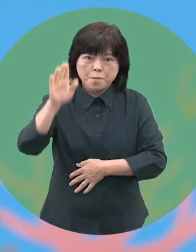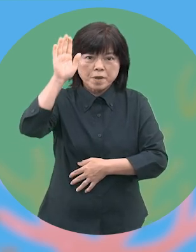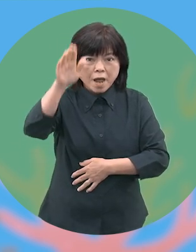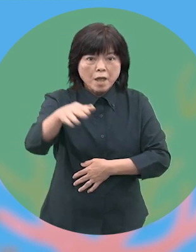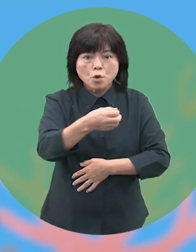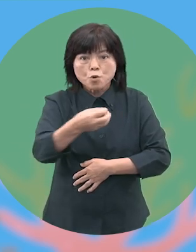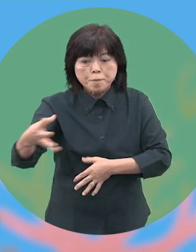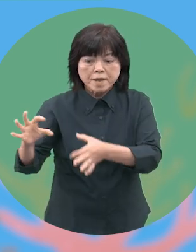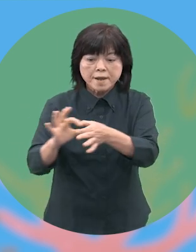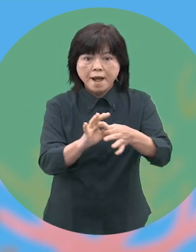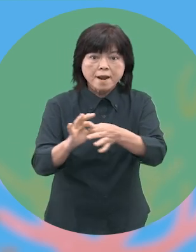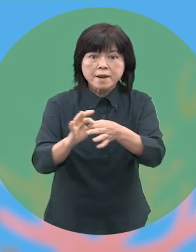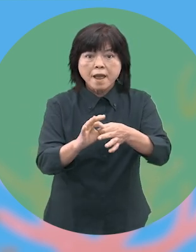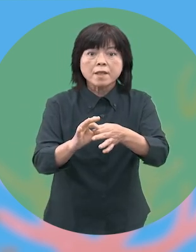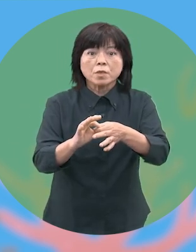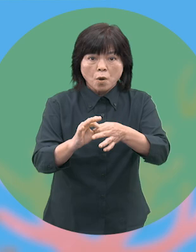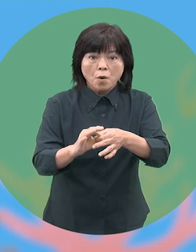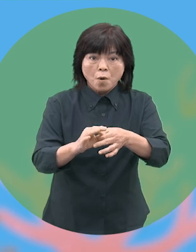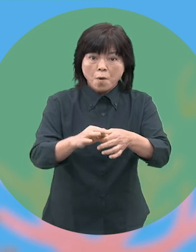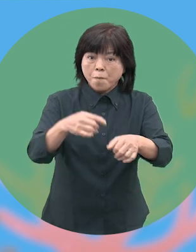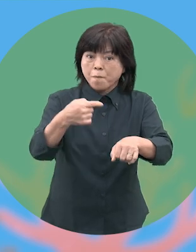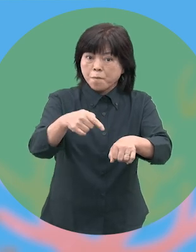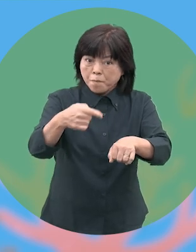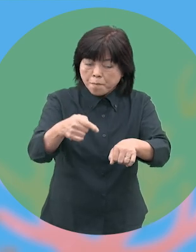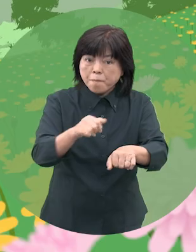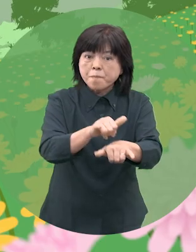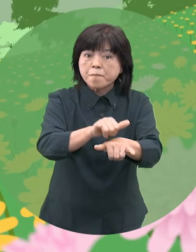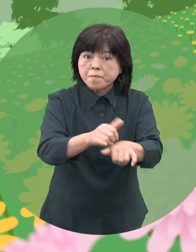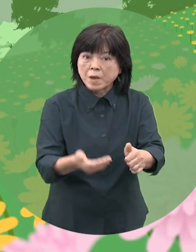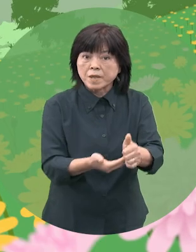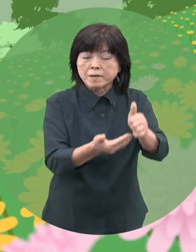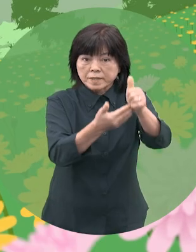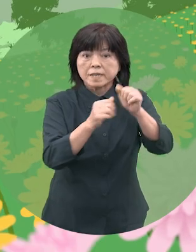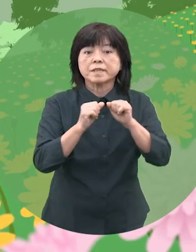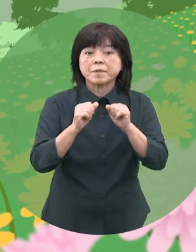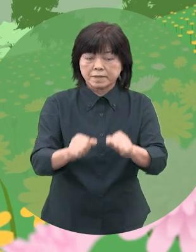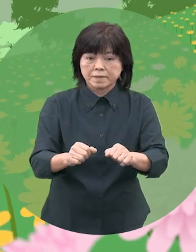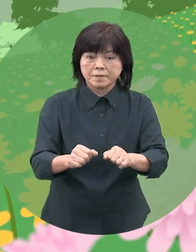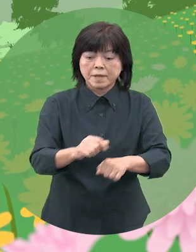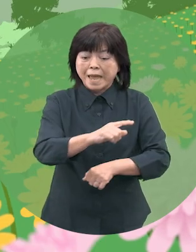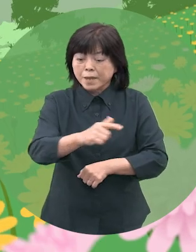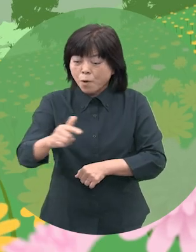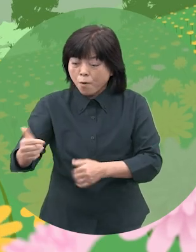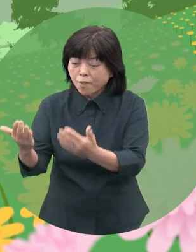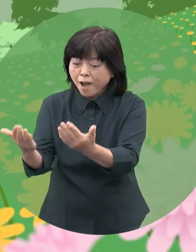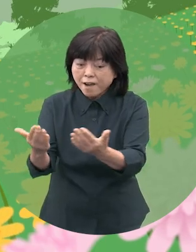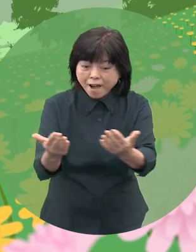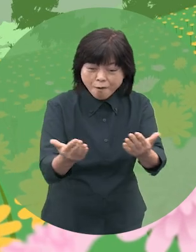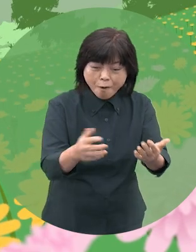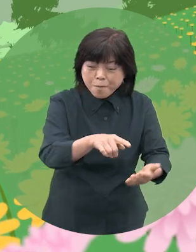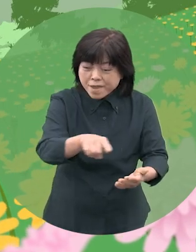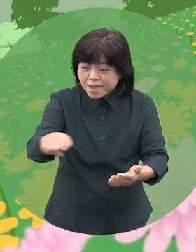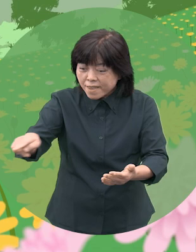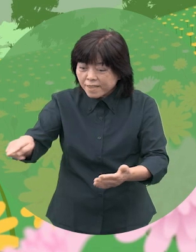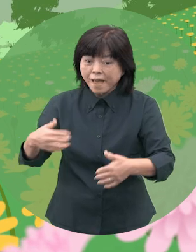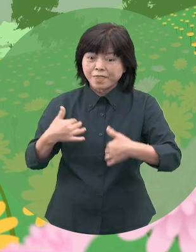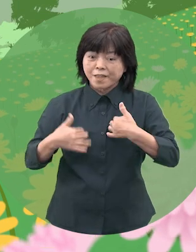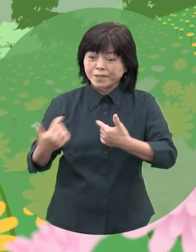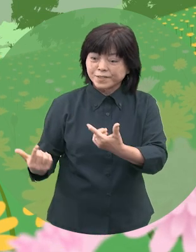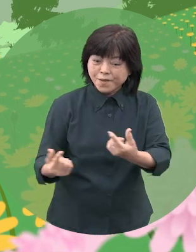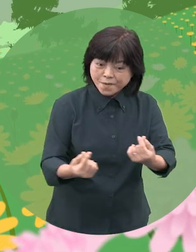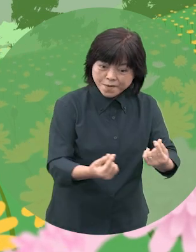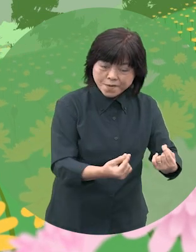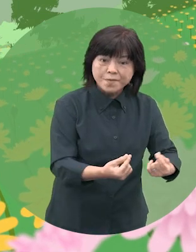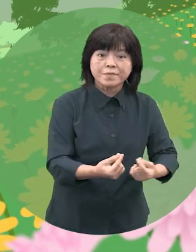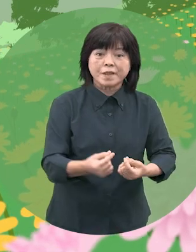関連産業を担う人材を育成しています。 いろんな学校があって、どれも楽しそう。 その他